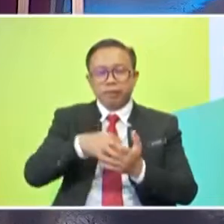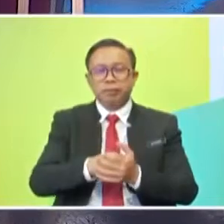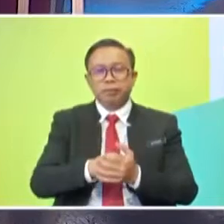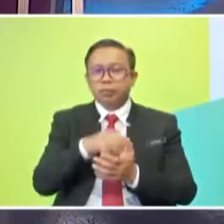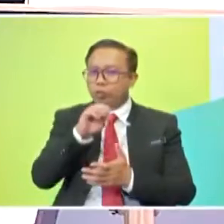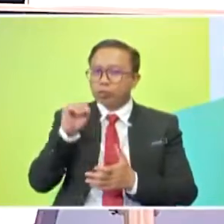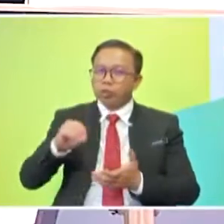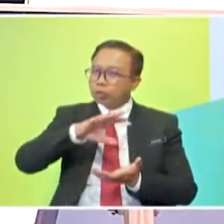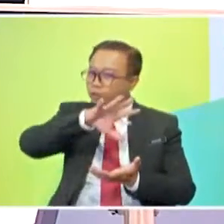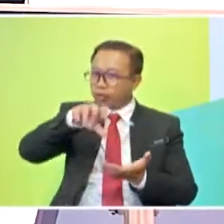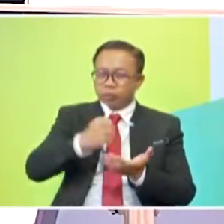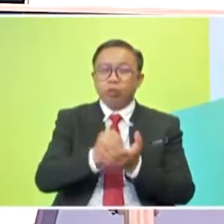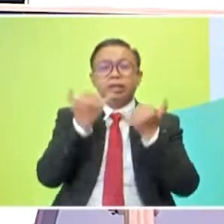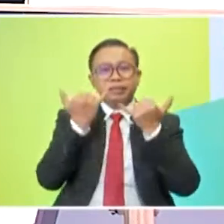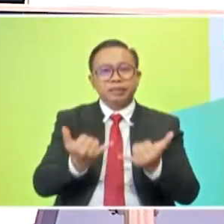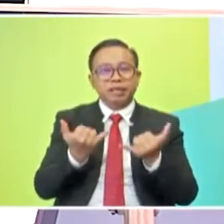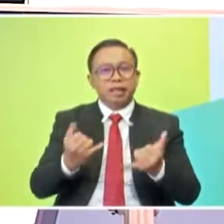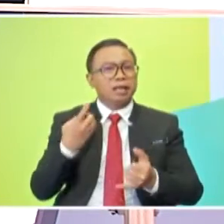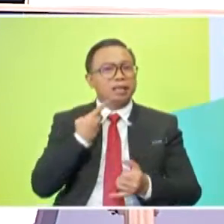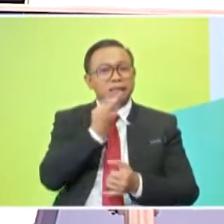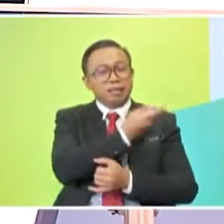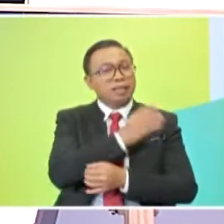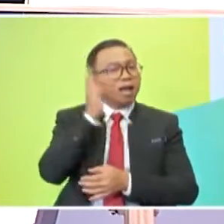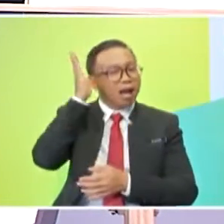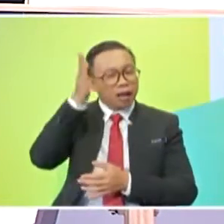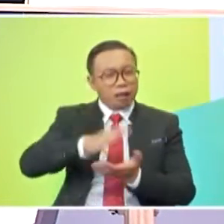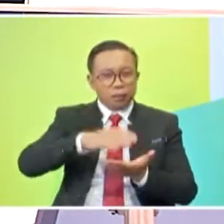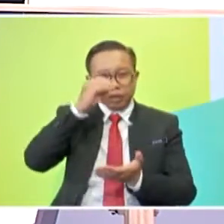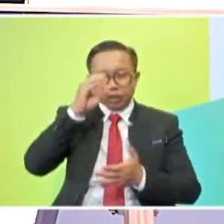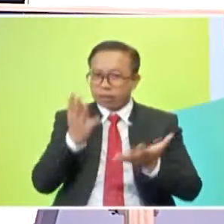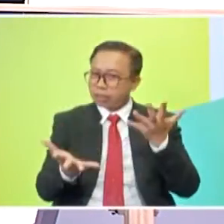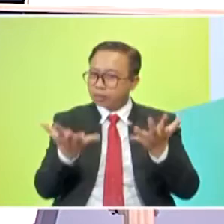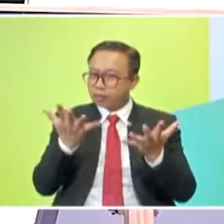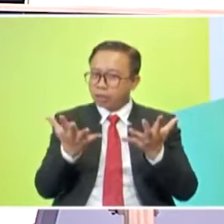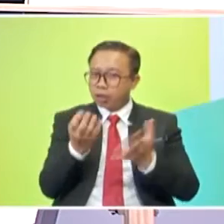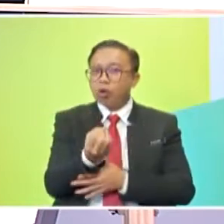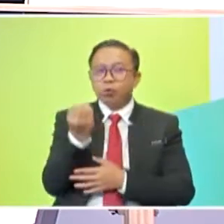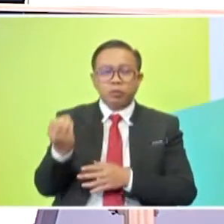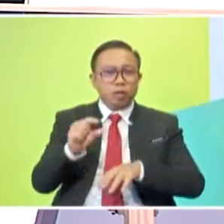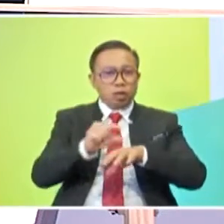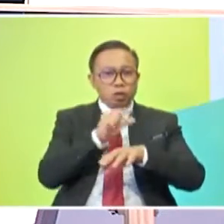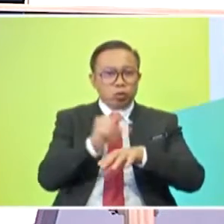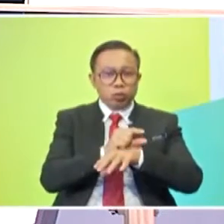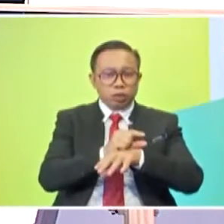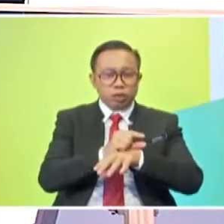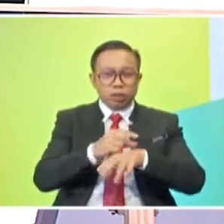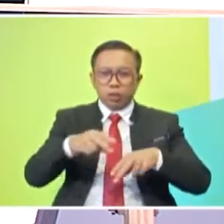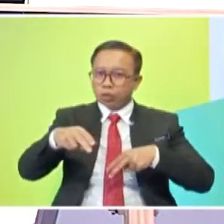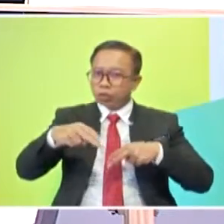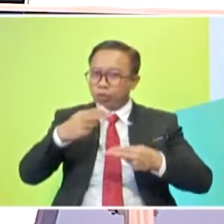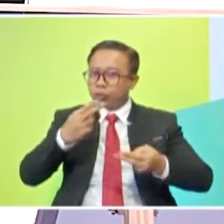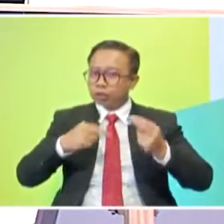murid-murid semua Sekarang kita akan belajar menimbang objek menggunakan unit bukan piawai